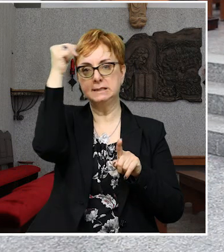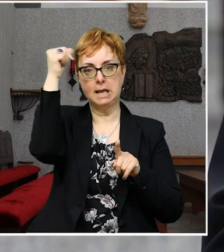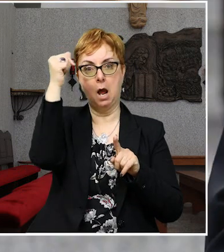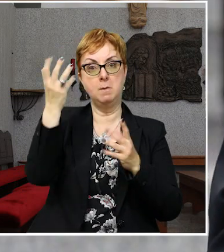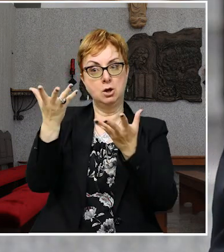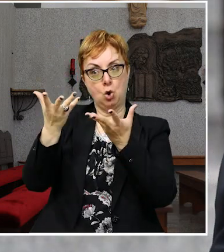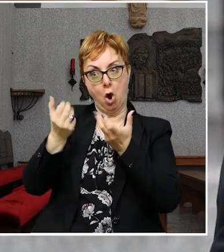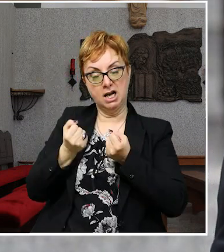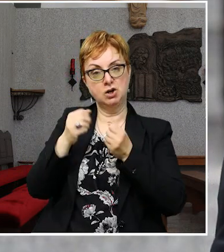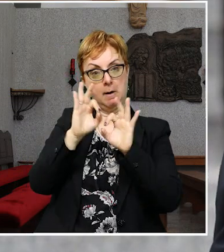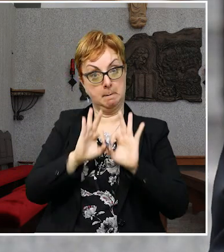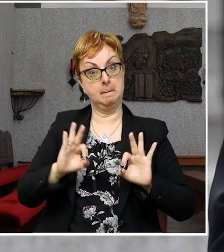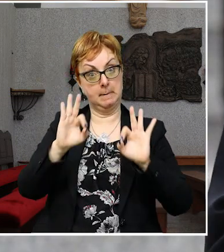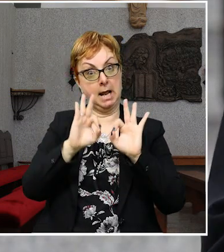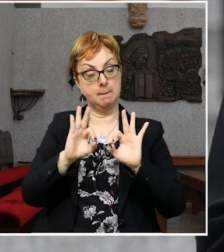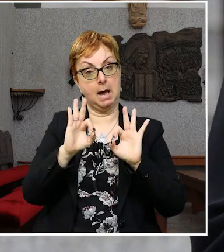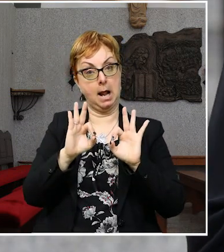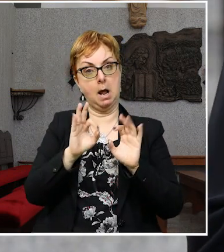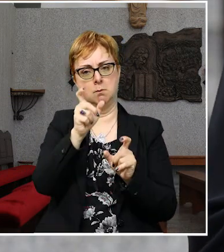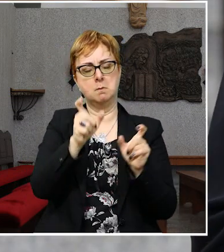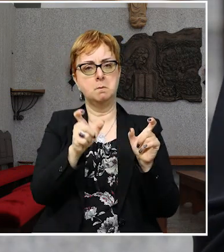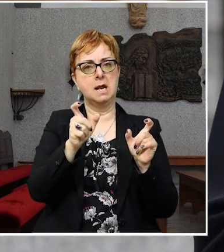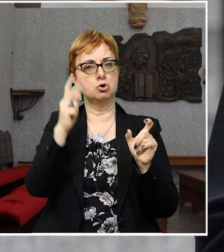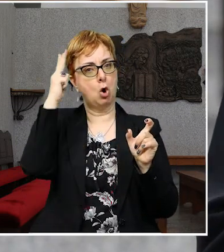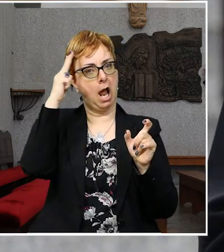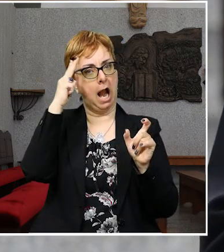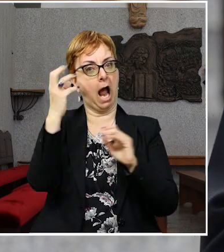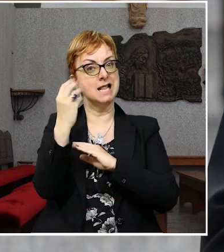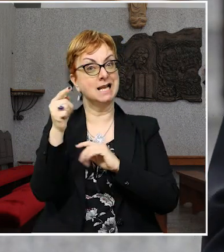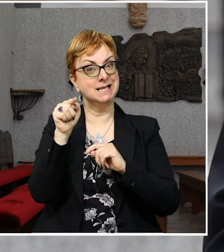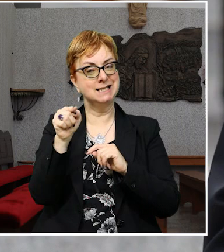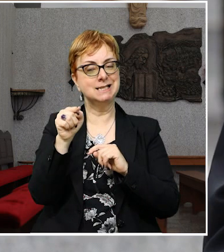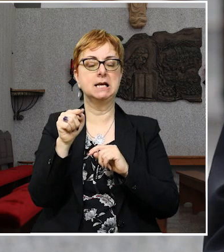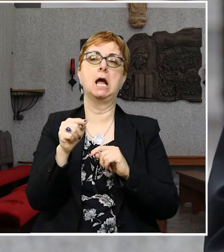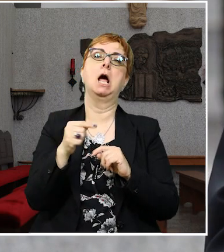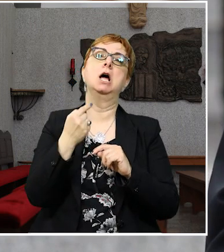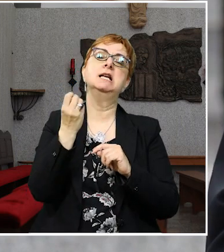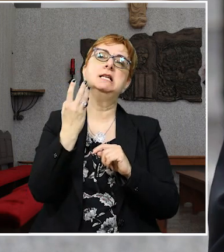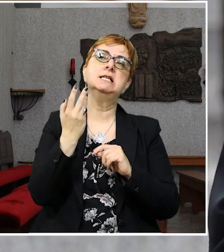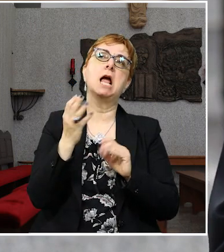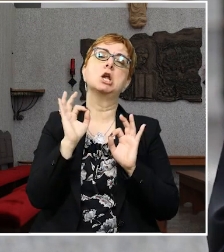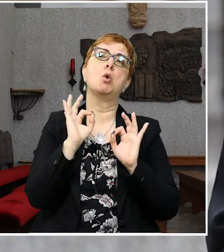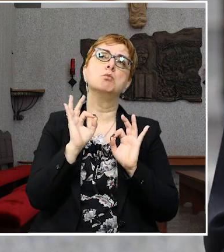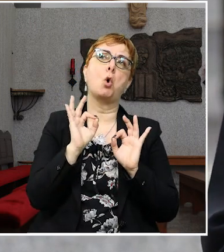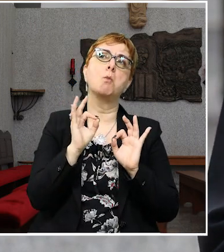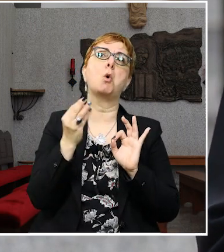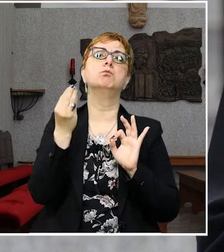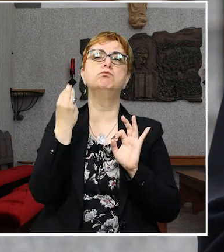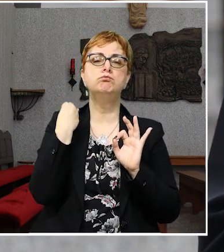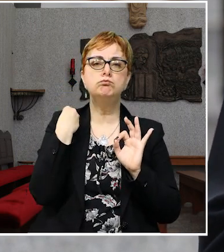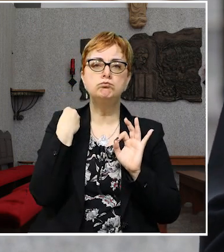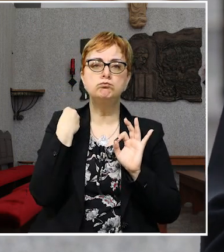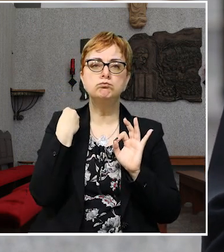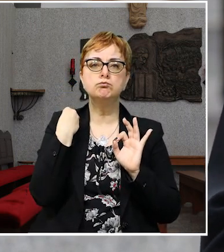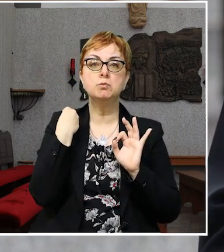Cresima e i nostri bravi catechisti ci avevano insegnato, ci avevano anche